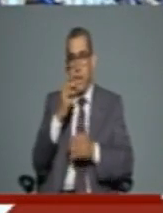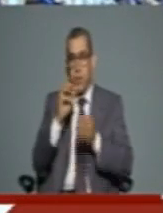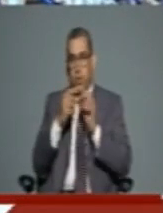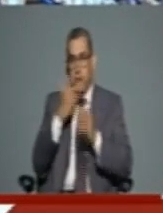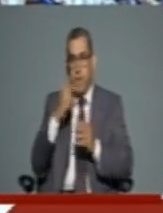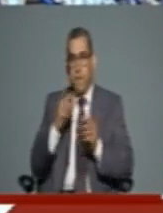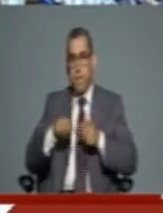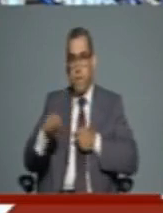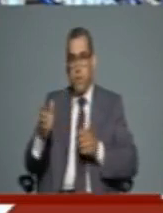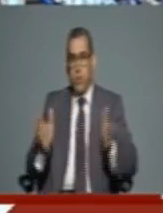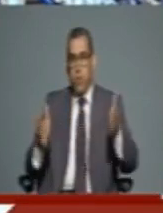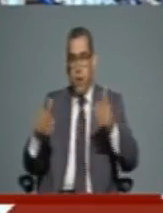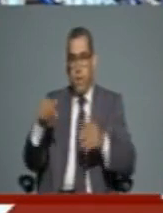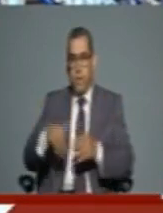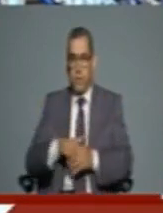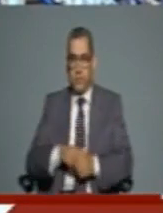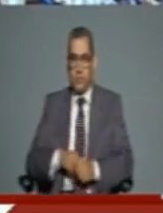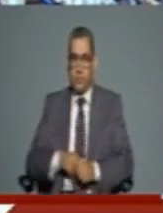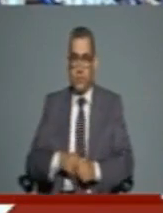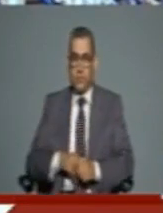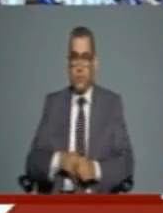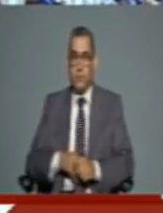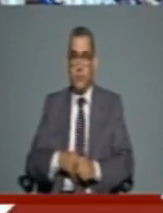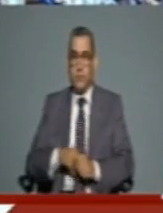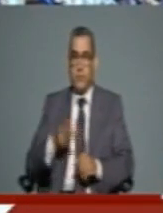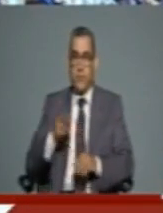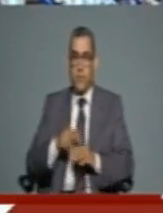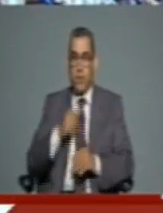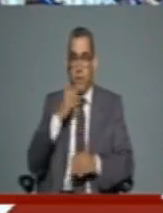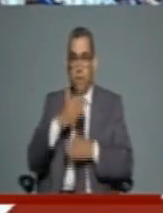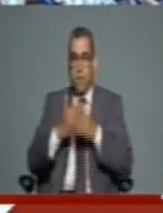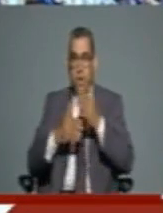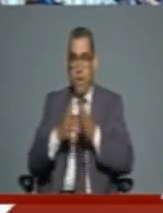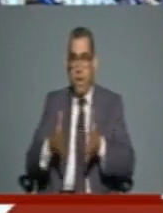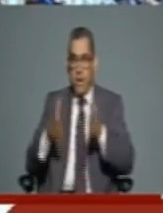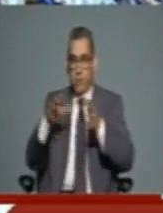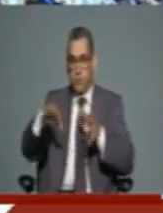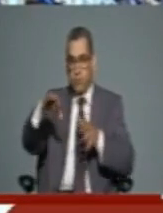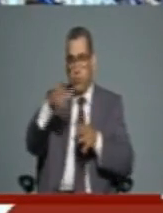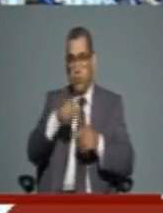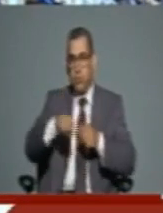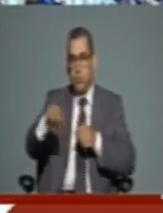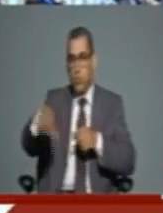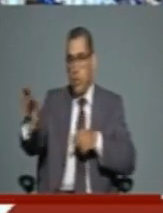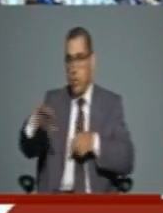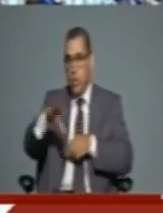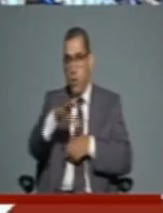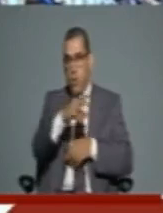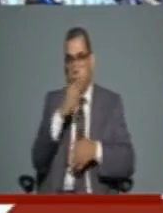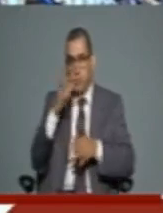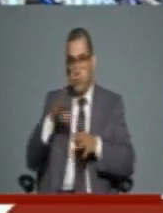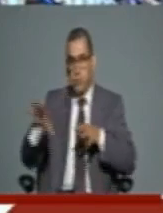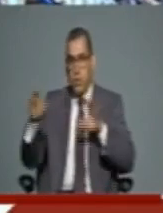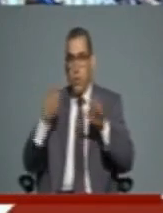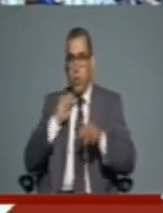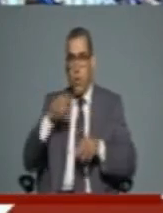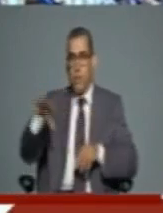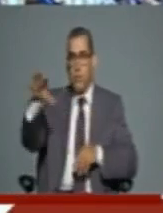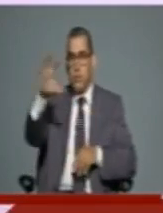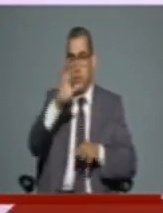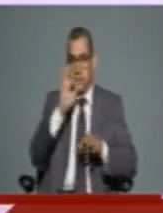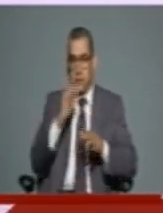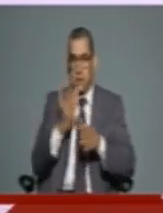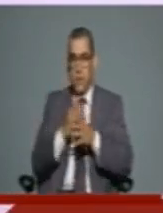متر مربع للمباني، وتوزيعهم زي ما قلت التوزيع الجغرافي حتى يمكن